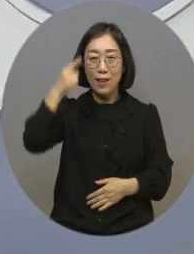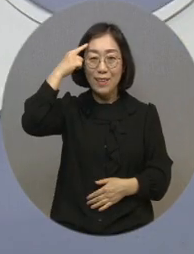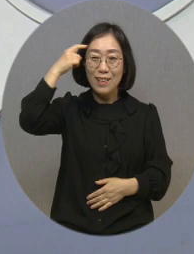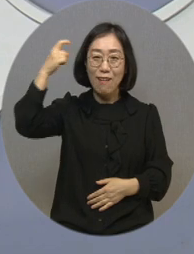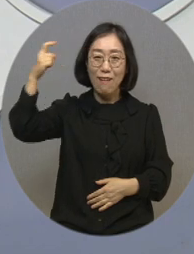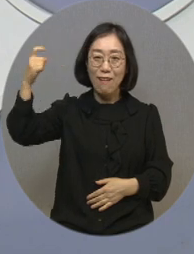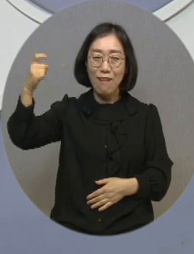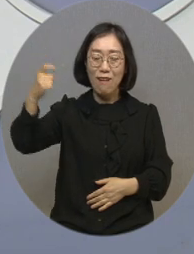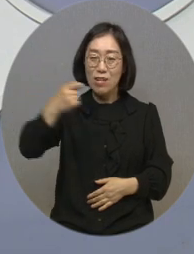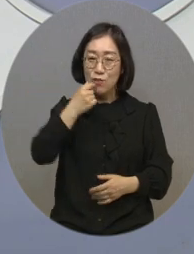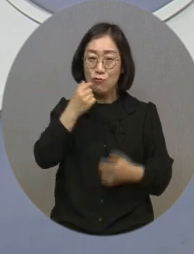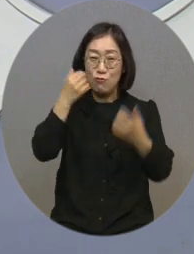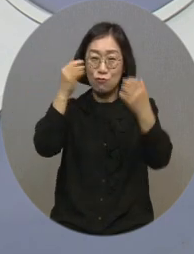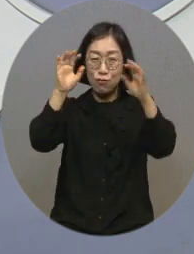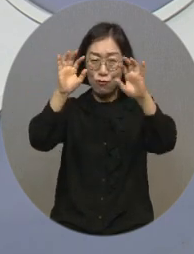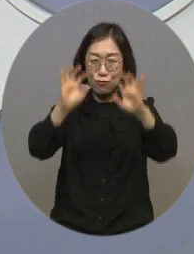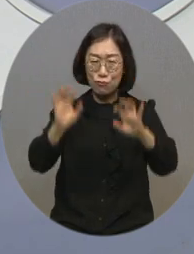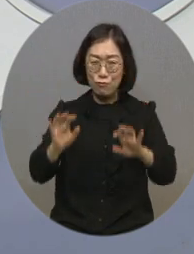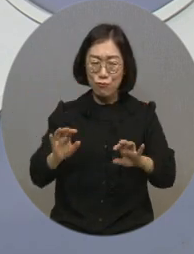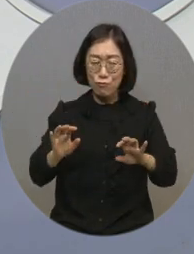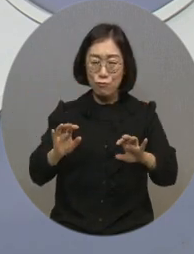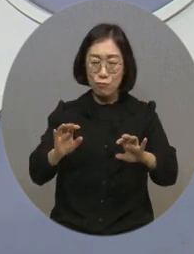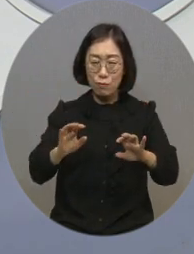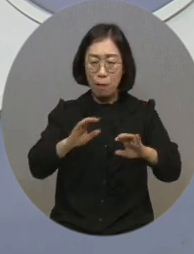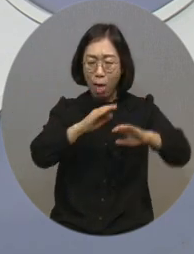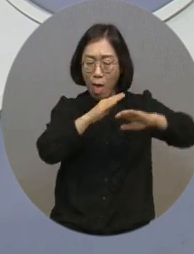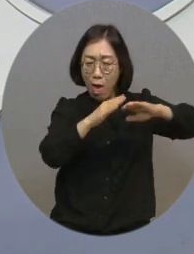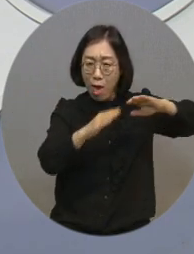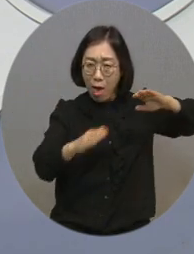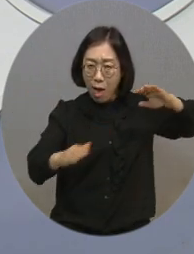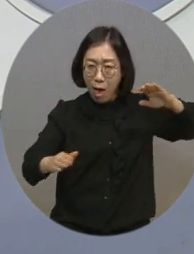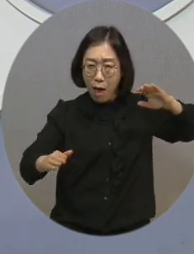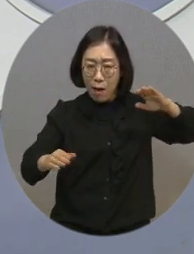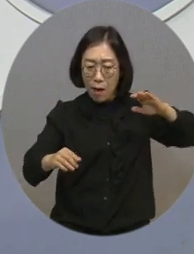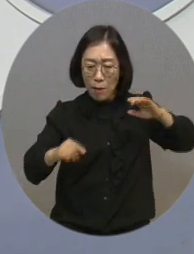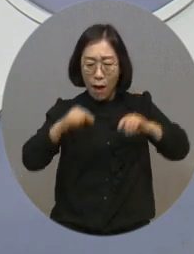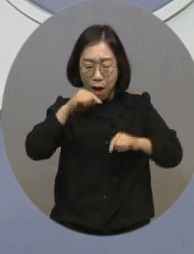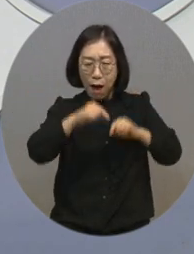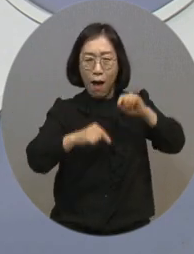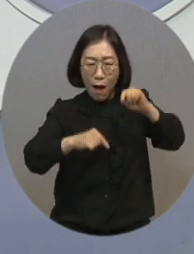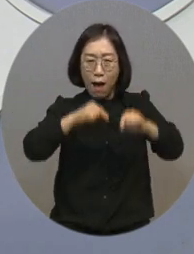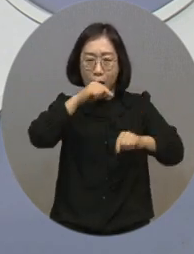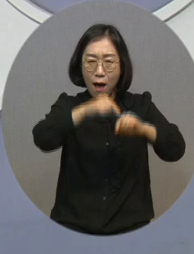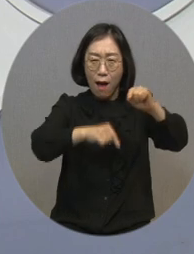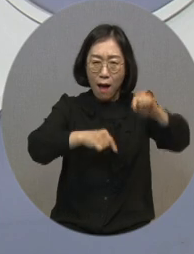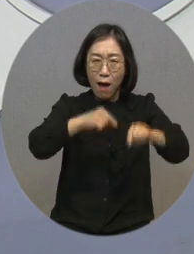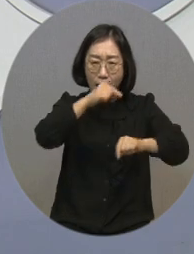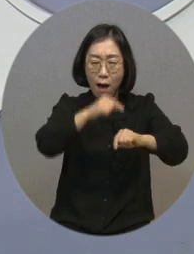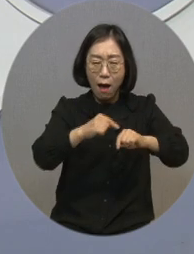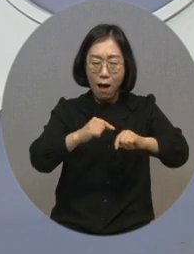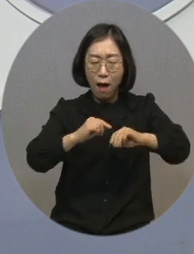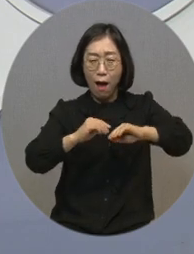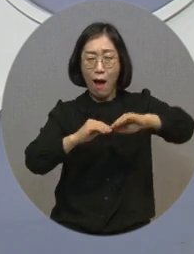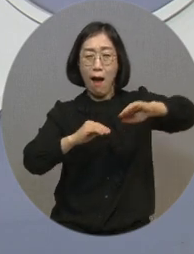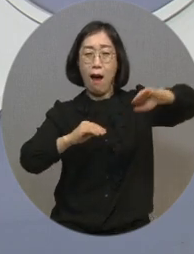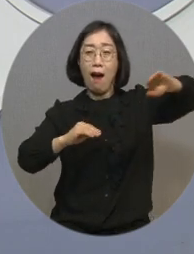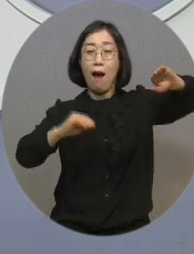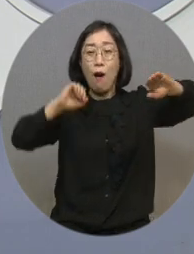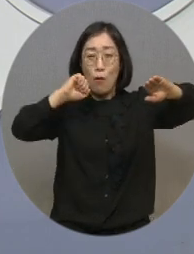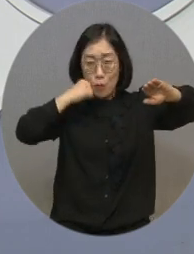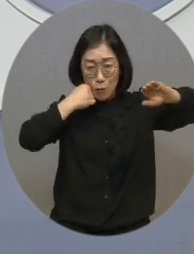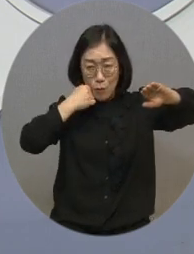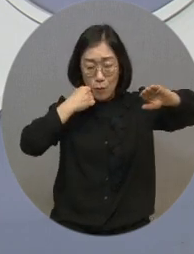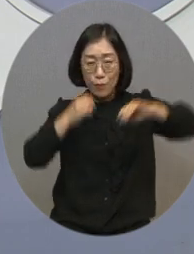많이 오면은 굉장히 비탈져서 올라가기 힘들었던 기억이 있고 대신에 그런 이제